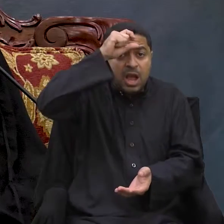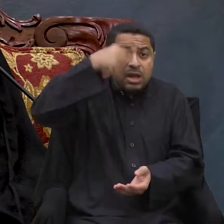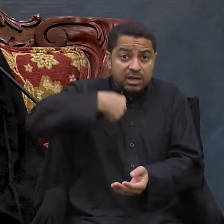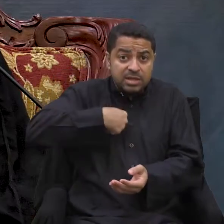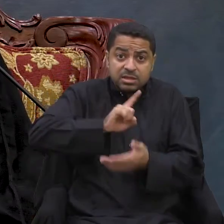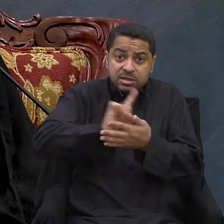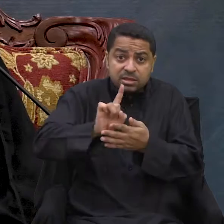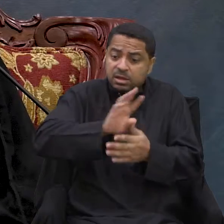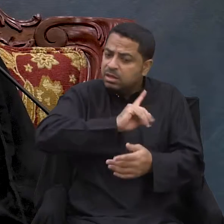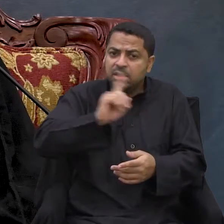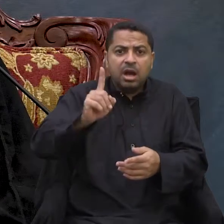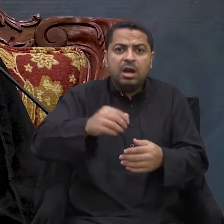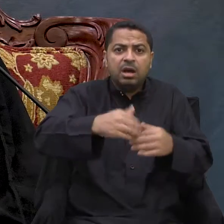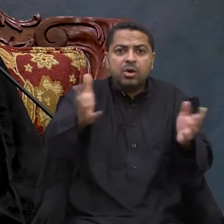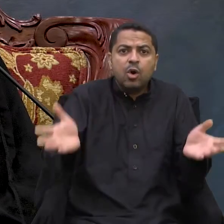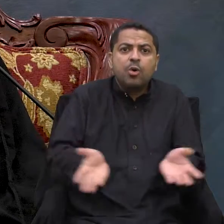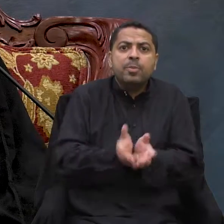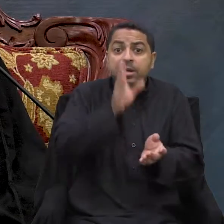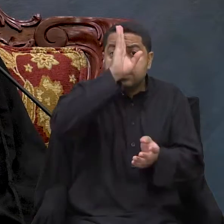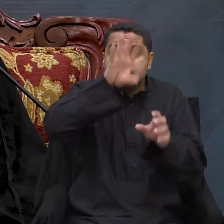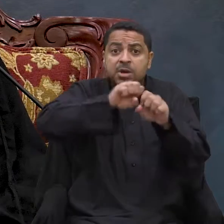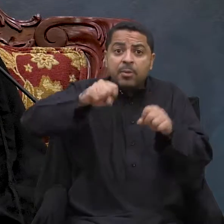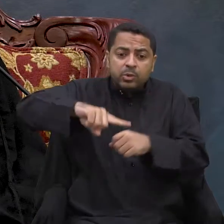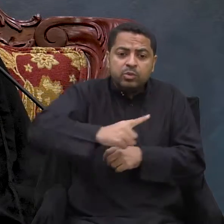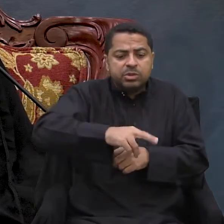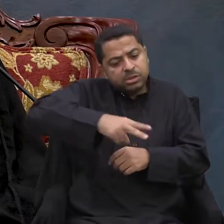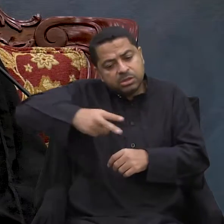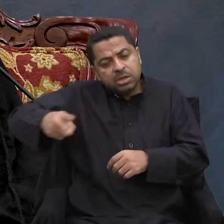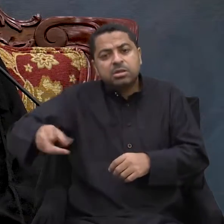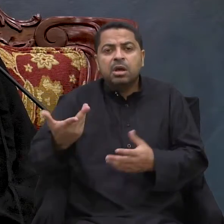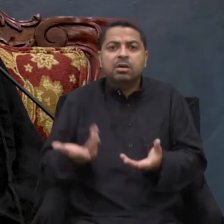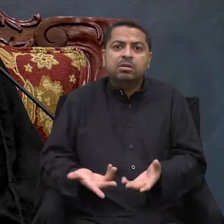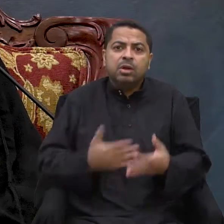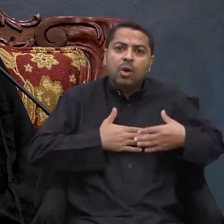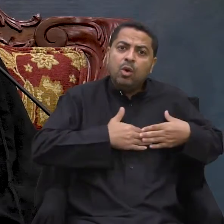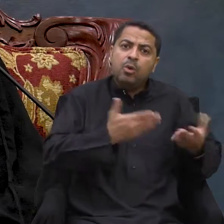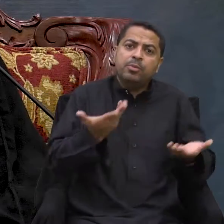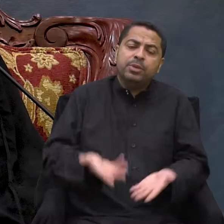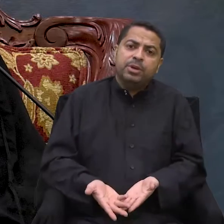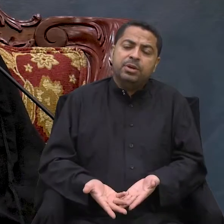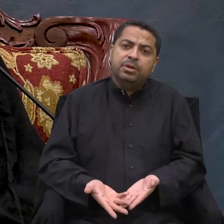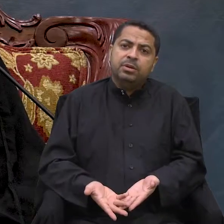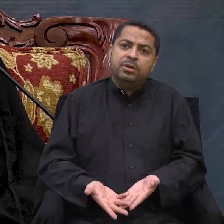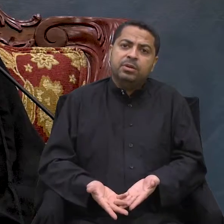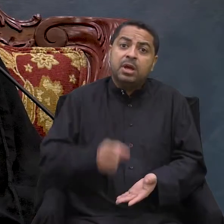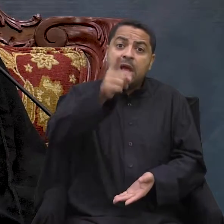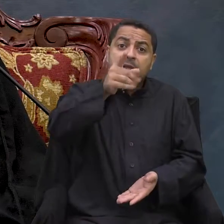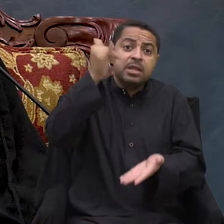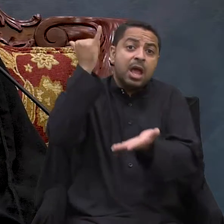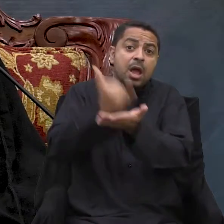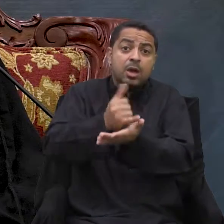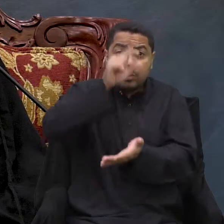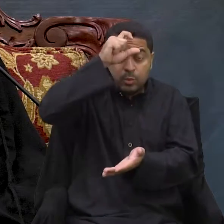مسؤولية شيعة أهل البيت عليهم السلام في إيصال صوته